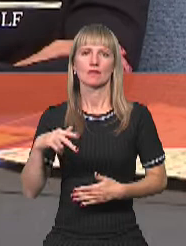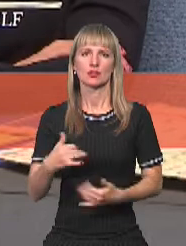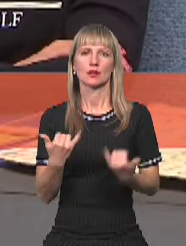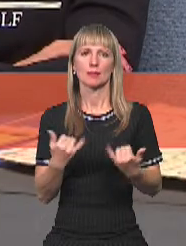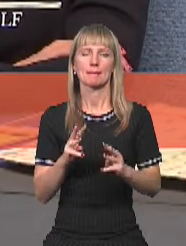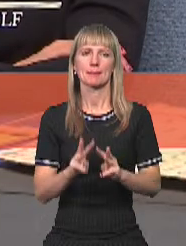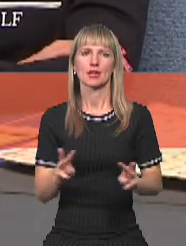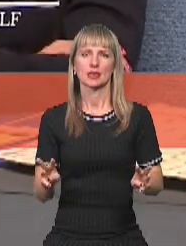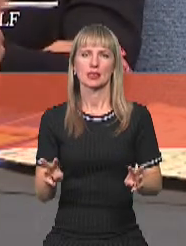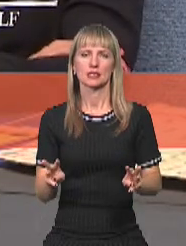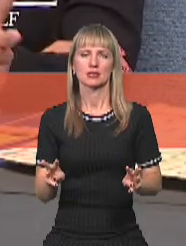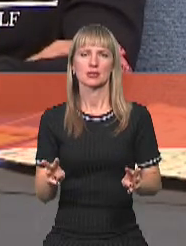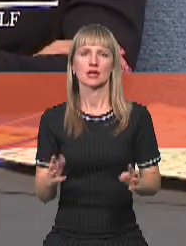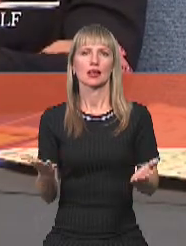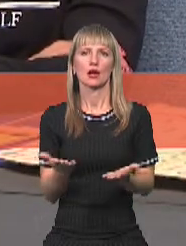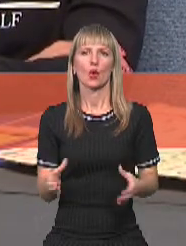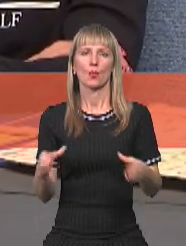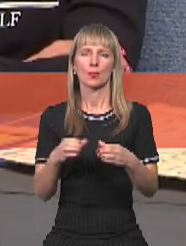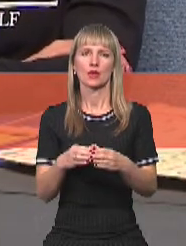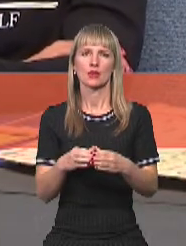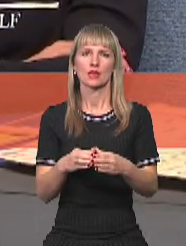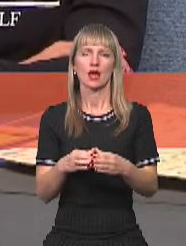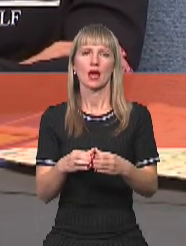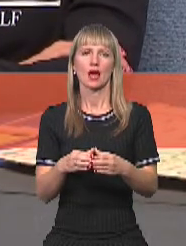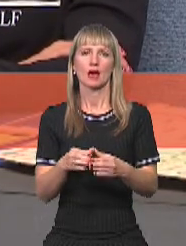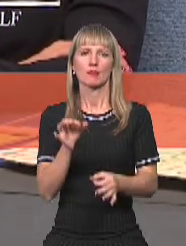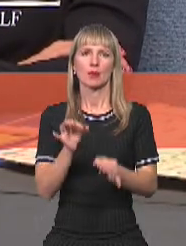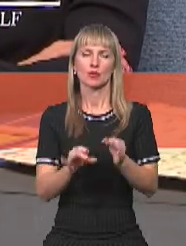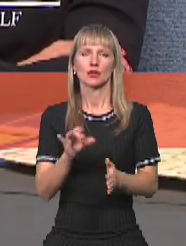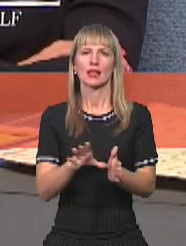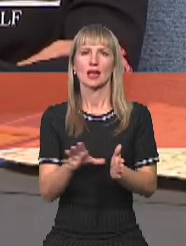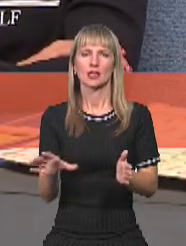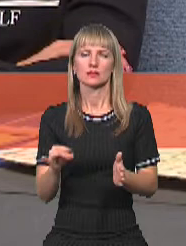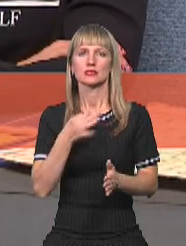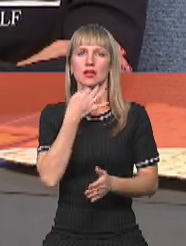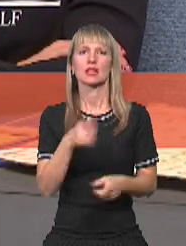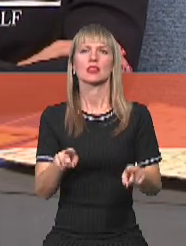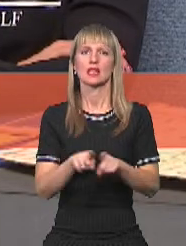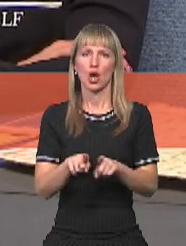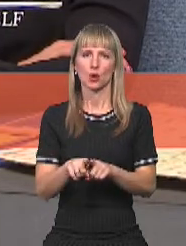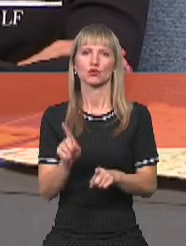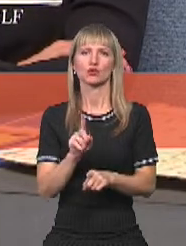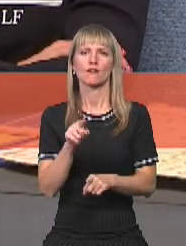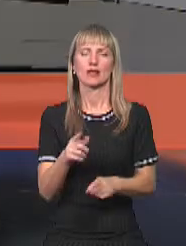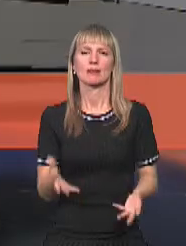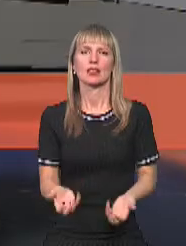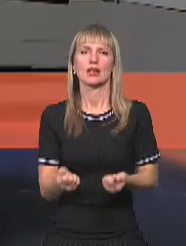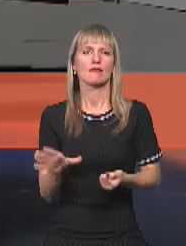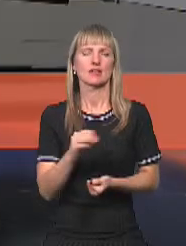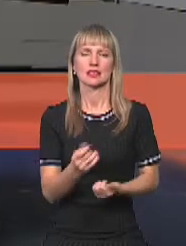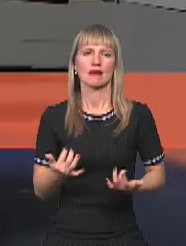теперішній міністр, міністерство, яке об'єднало екологію та енергетику, так, і сказав, що він також підтримує всі бо ці там всі